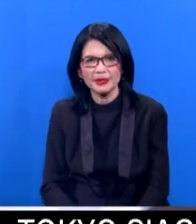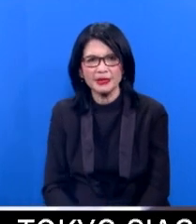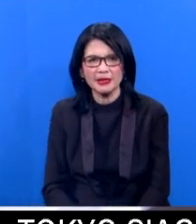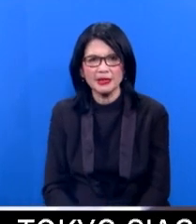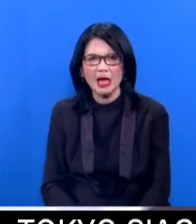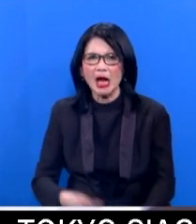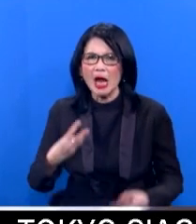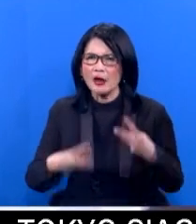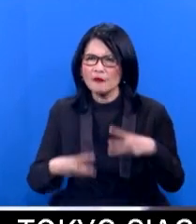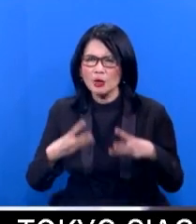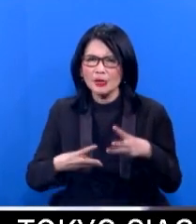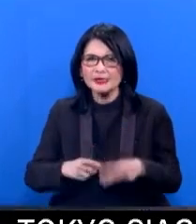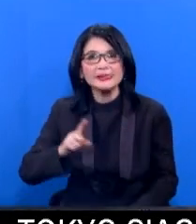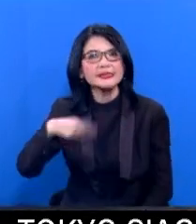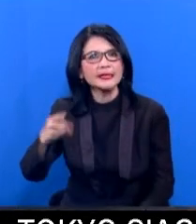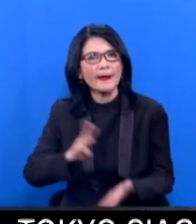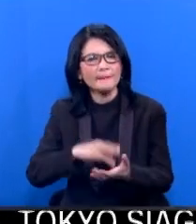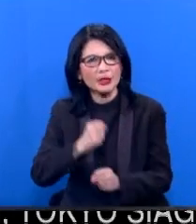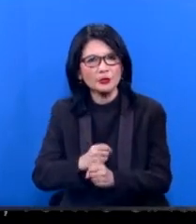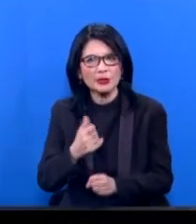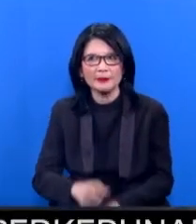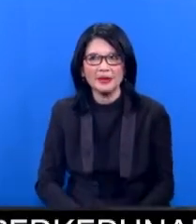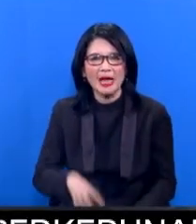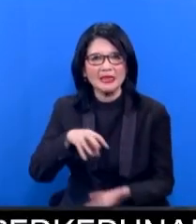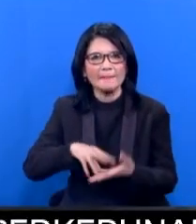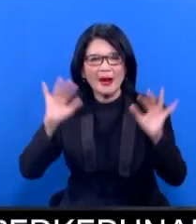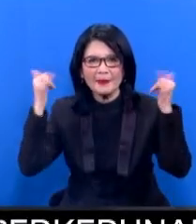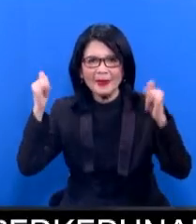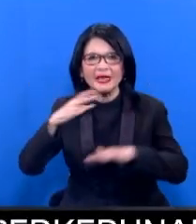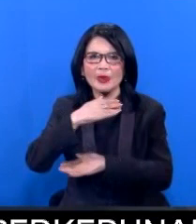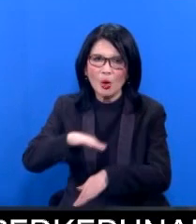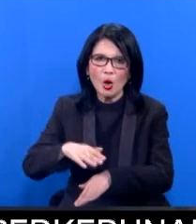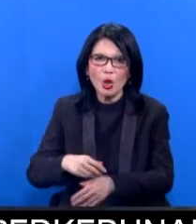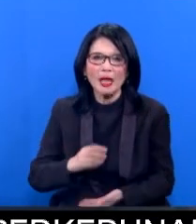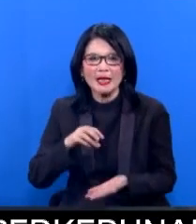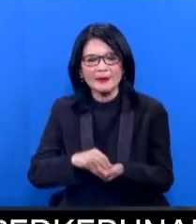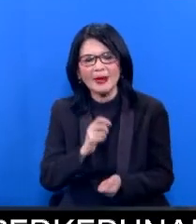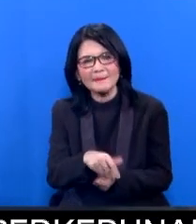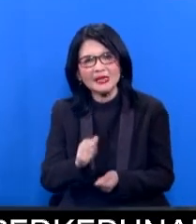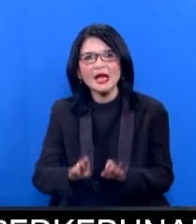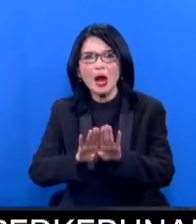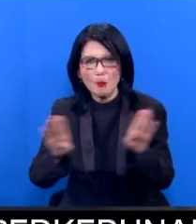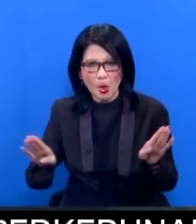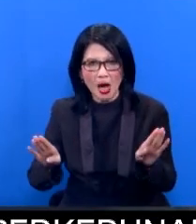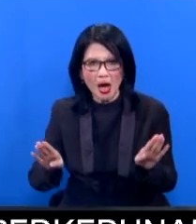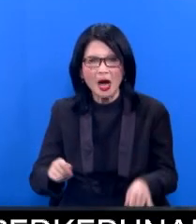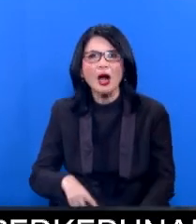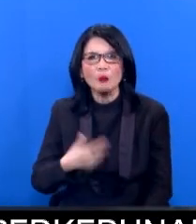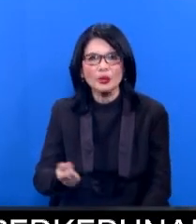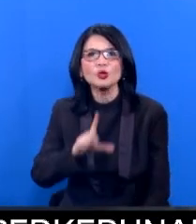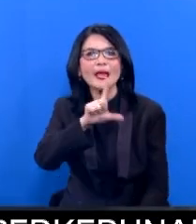evaluasi tetap dilakukan setiap minggu. Tempat bermain anak-anak yang meliputi mal, perbelanjaan, boleh dibuka untuk kabupaten kota level